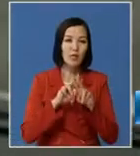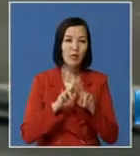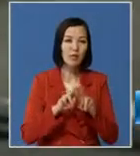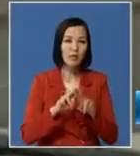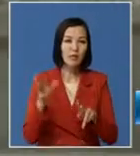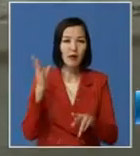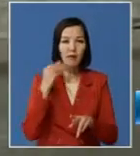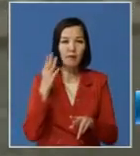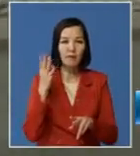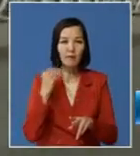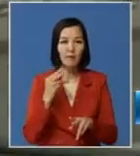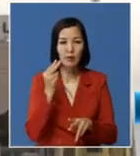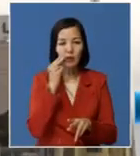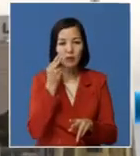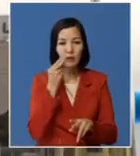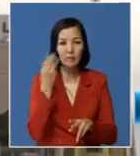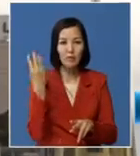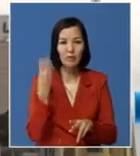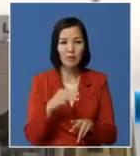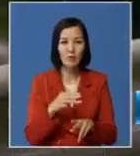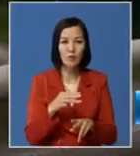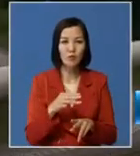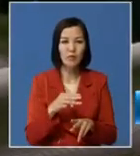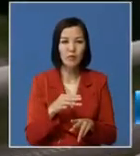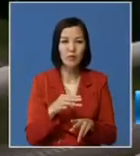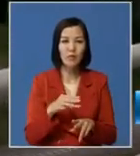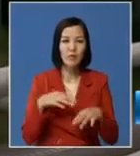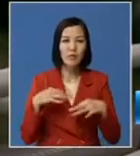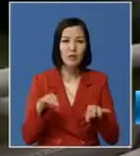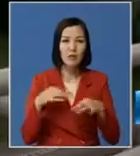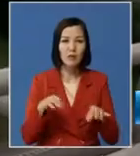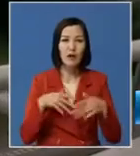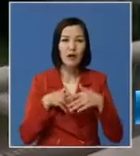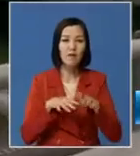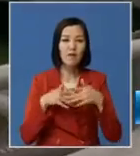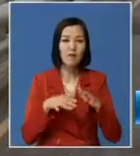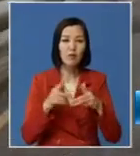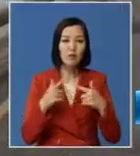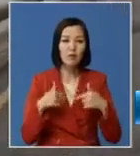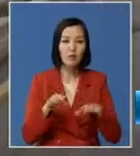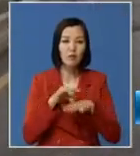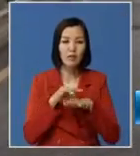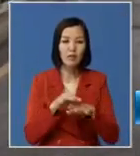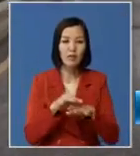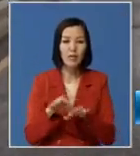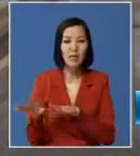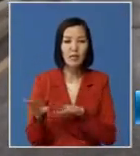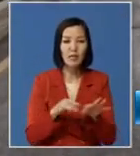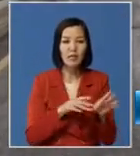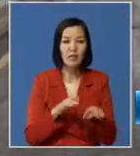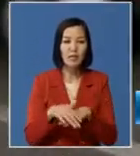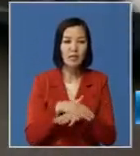жүргізуде. Елордада, Алматыда және Шымкентте 30-ға жуық темір тұлпарменен автошеру де